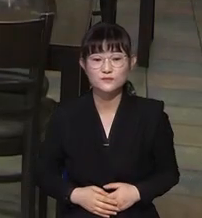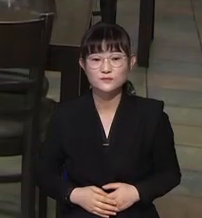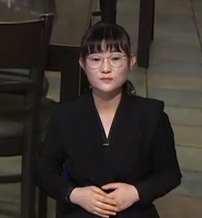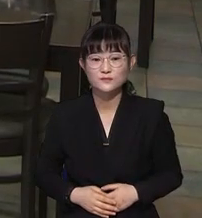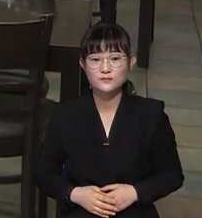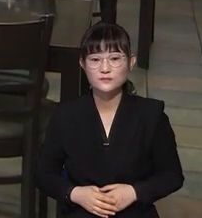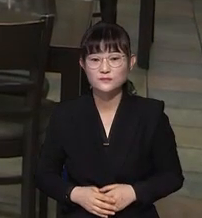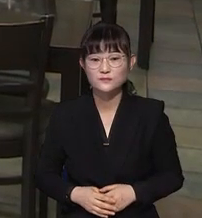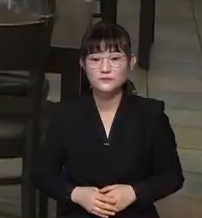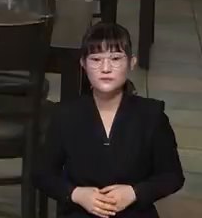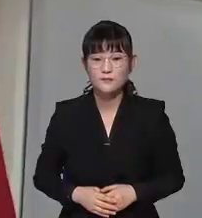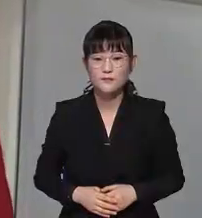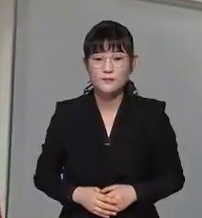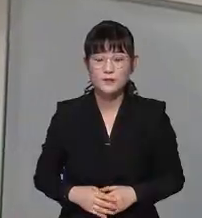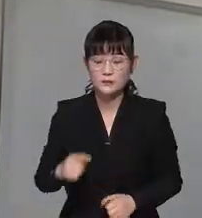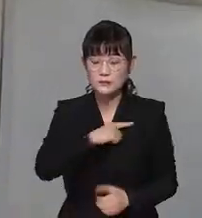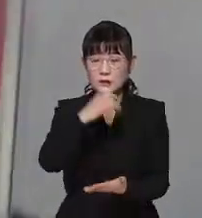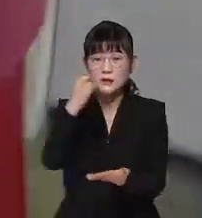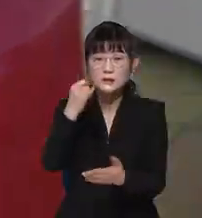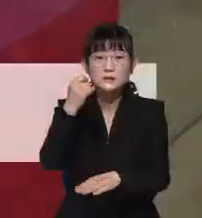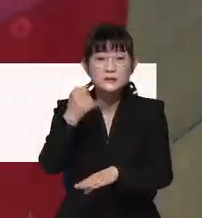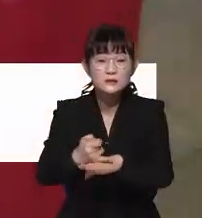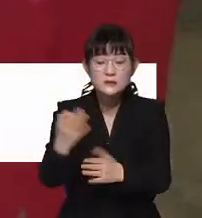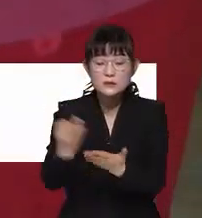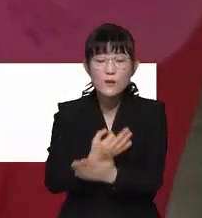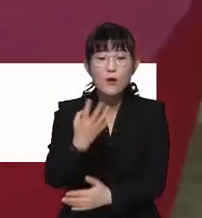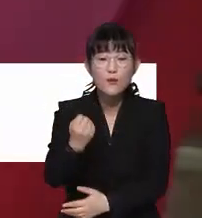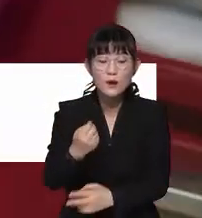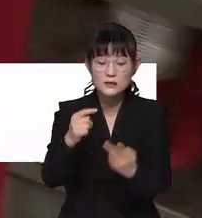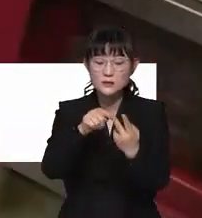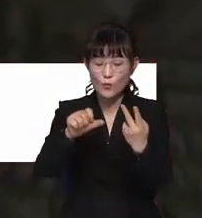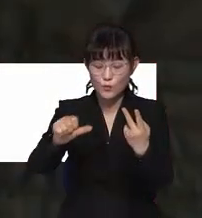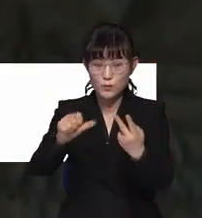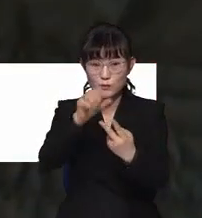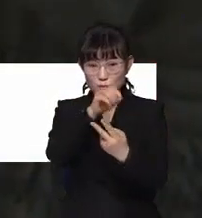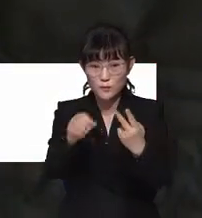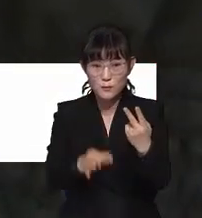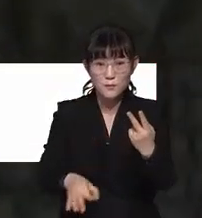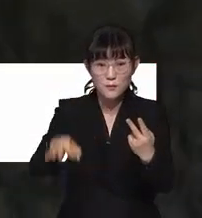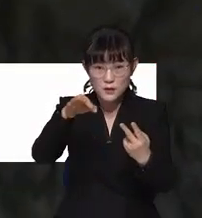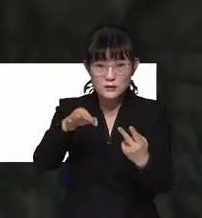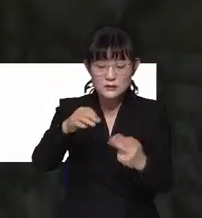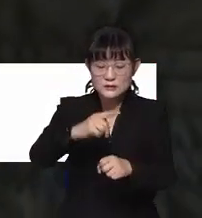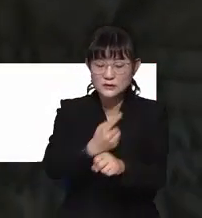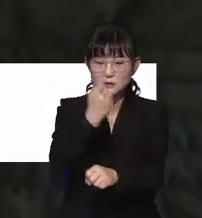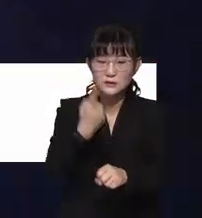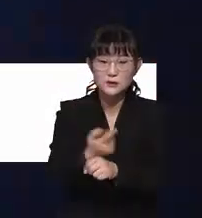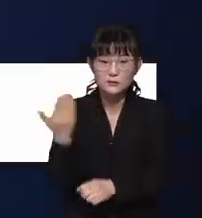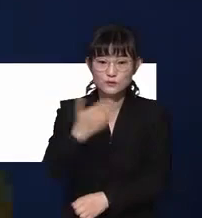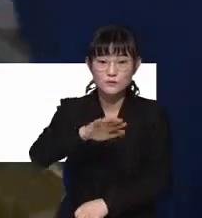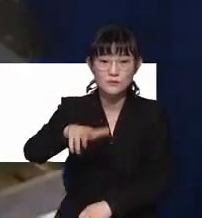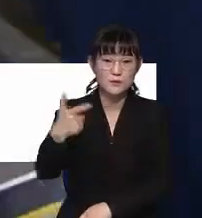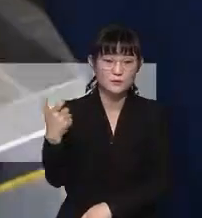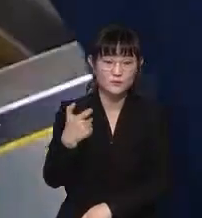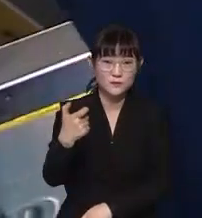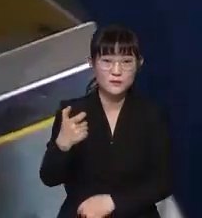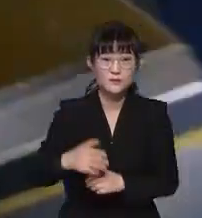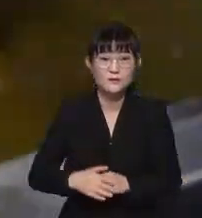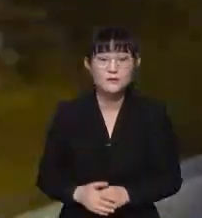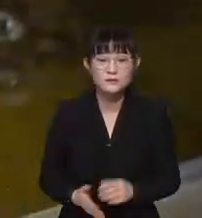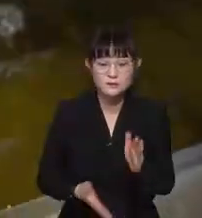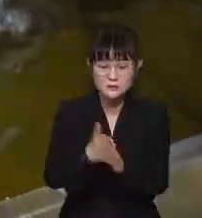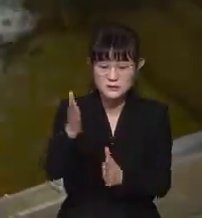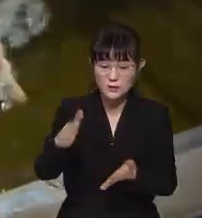기자입니다 올해 최저 임금은 지난해보다 2.5% 오은 시간당 9,8 60원 있니다